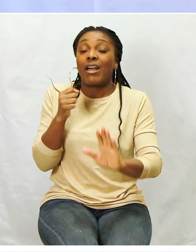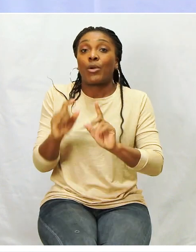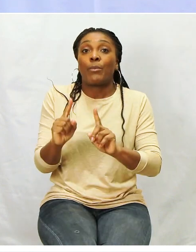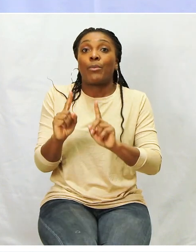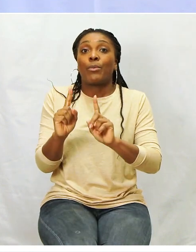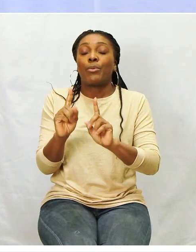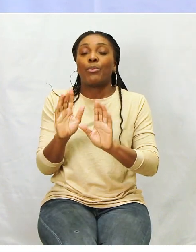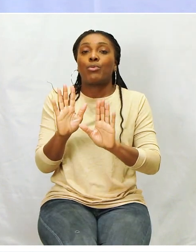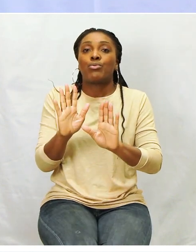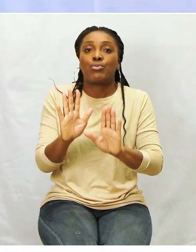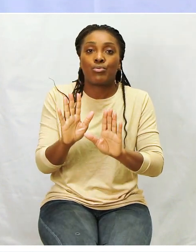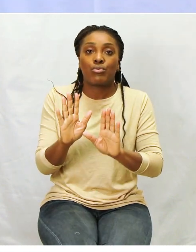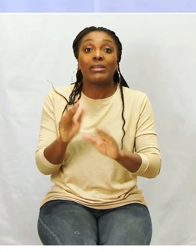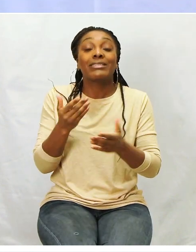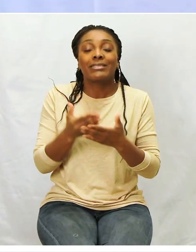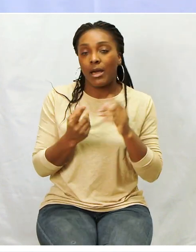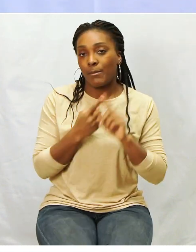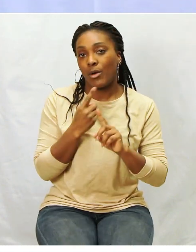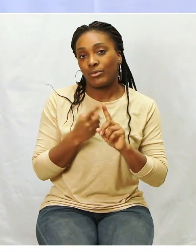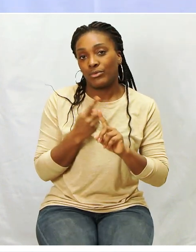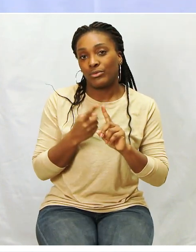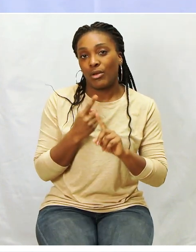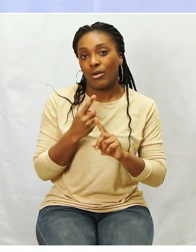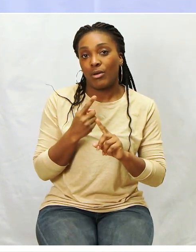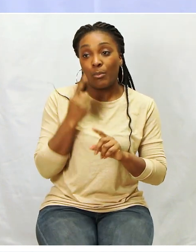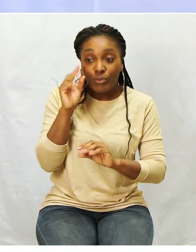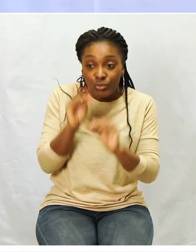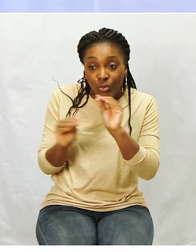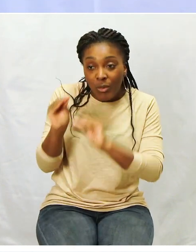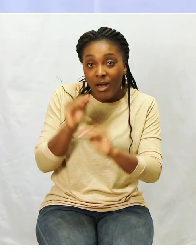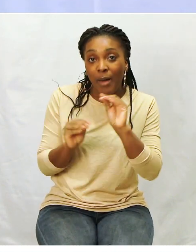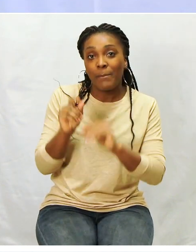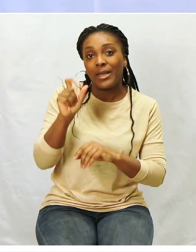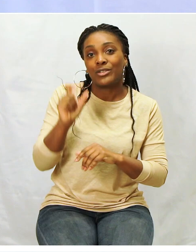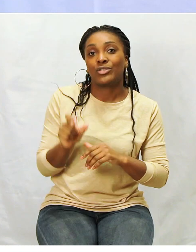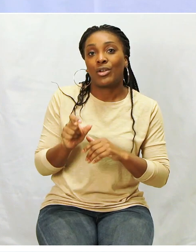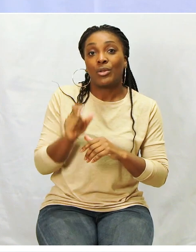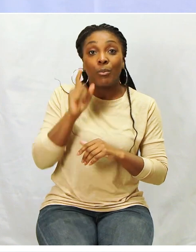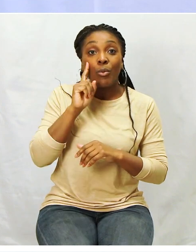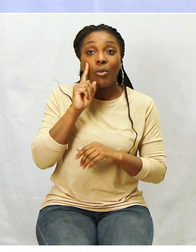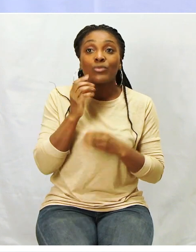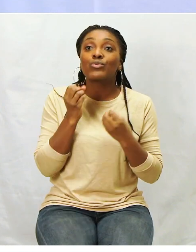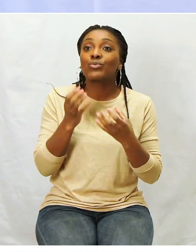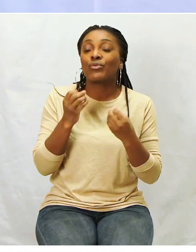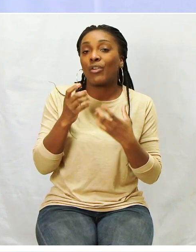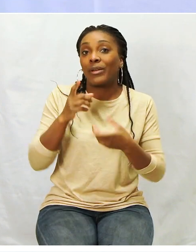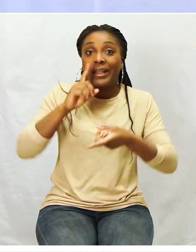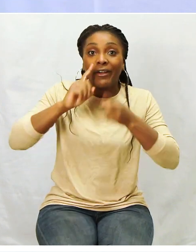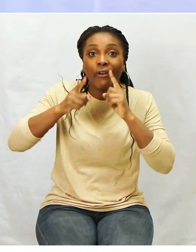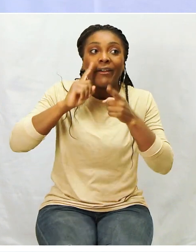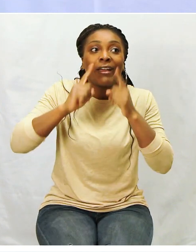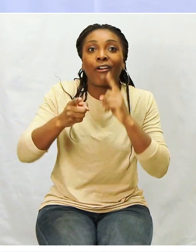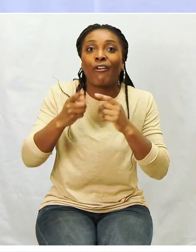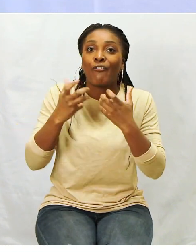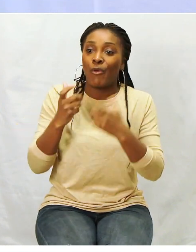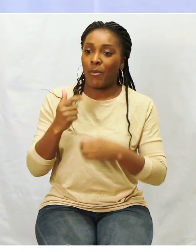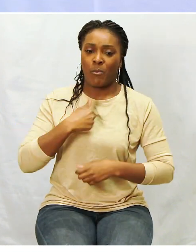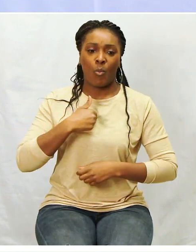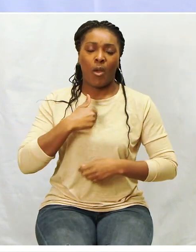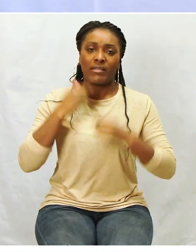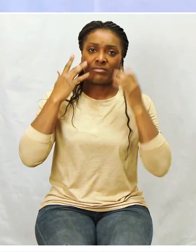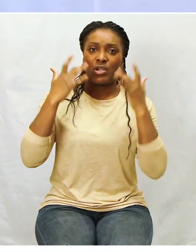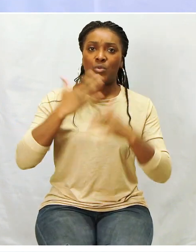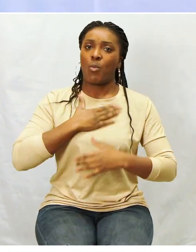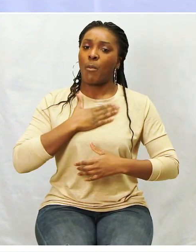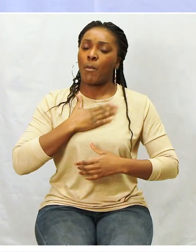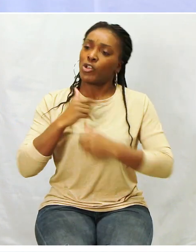Et ça, c'est important de l'avoir à l'esprit quand on veut prendre soin de quelqu'un, parce que parfois on fait ce genre d'erreur. On essaye de calquer nos